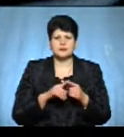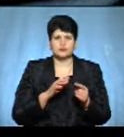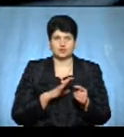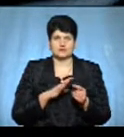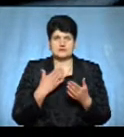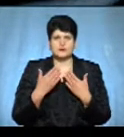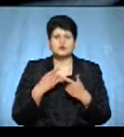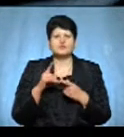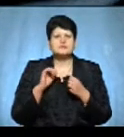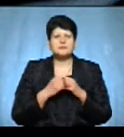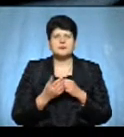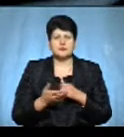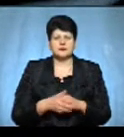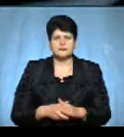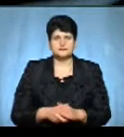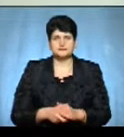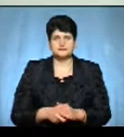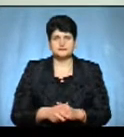було спілкування, що вам запам'яталося?